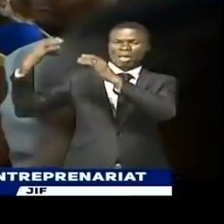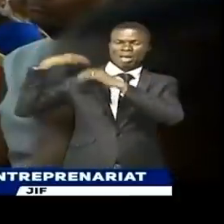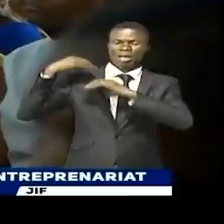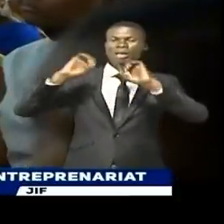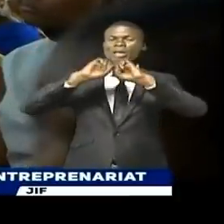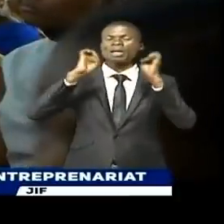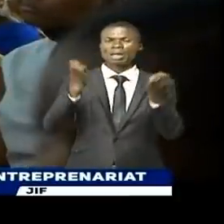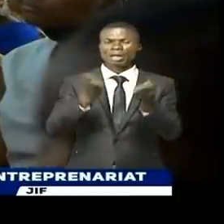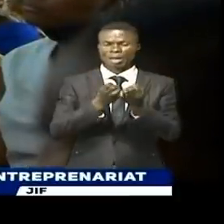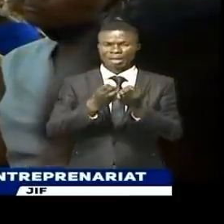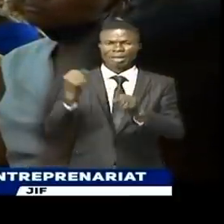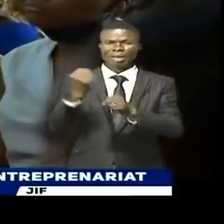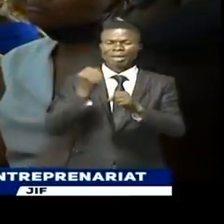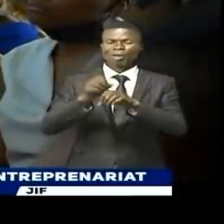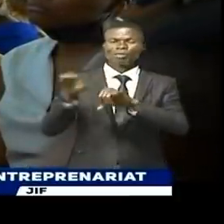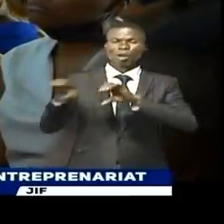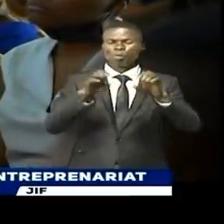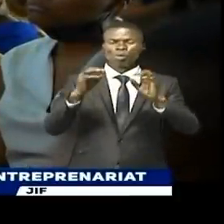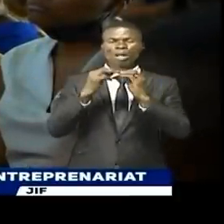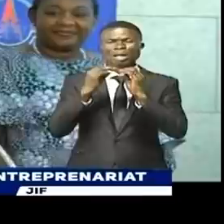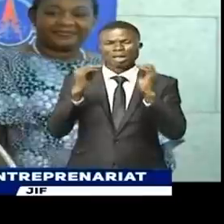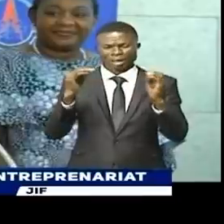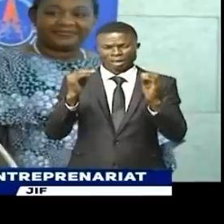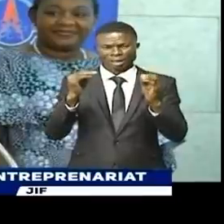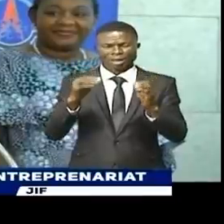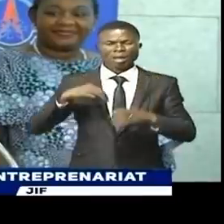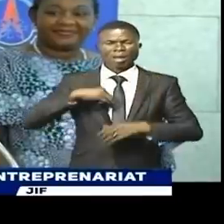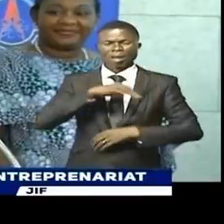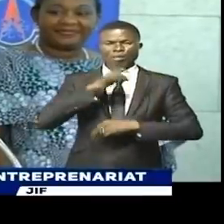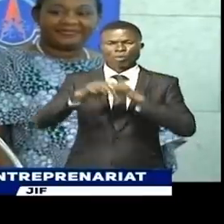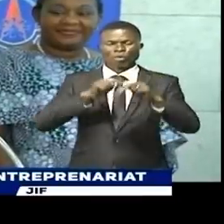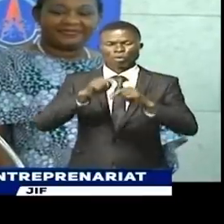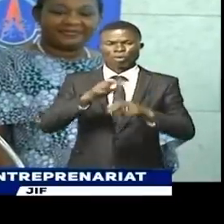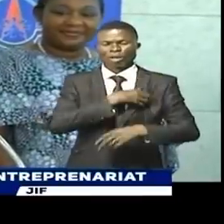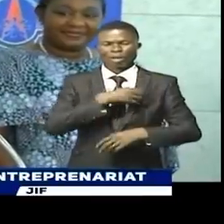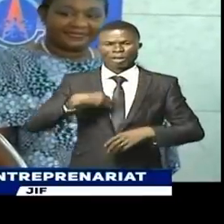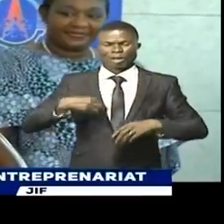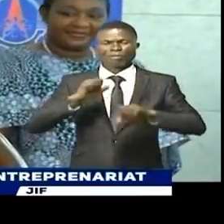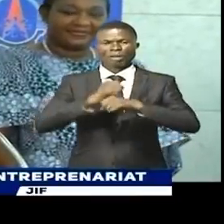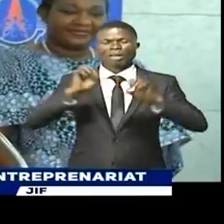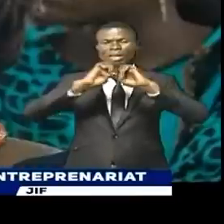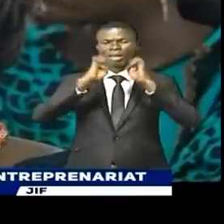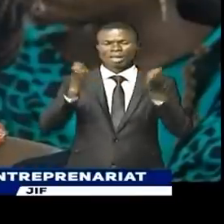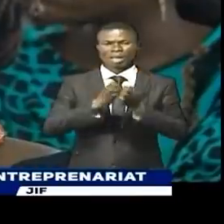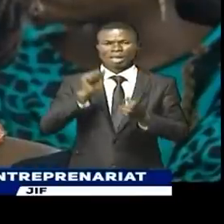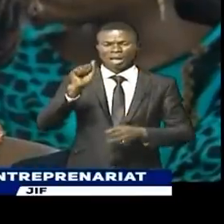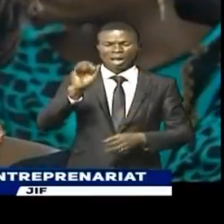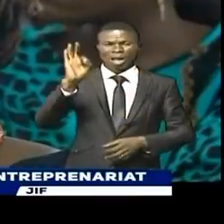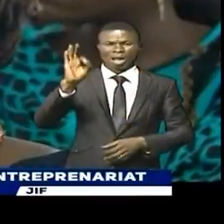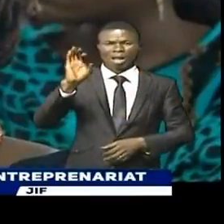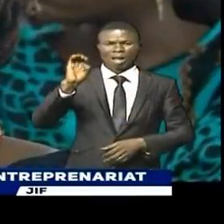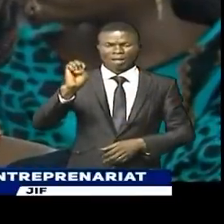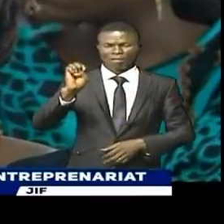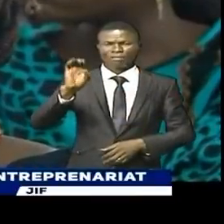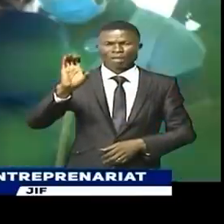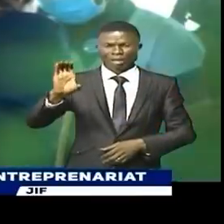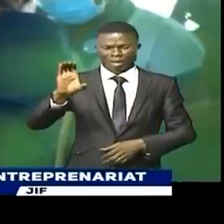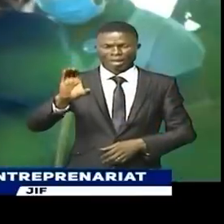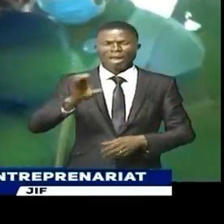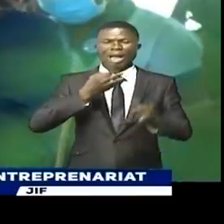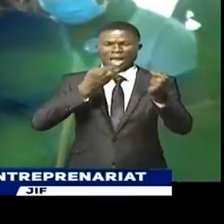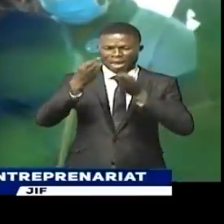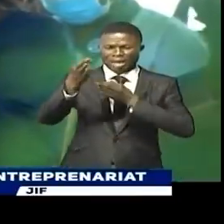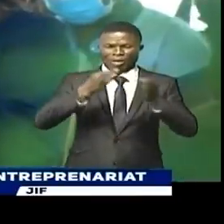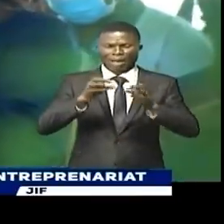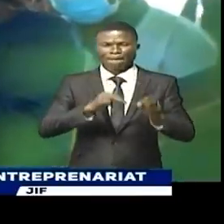petites et moyennes entreprises et les membres et de la commission nationale des femmes entrepreneurs de la fecq ont transmis tour à tour les différentes